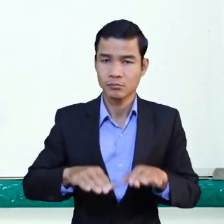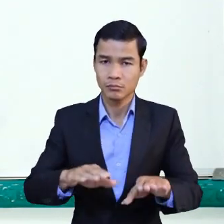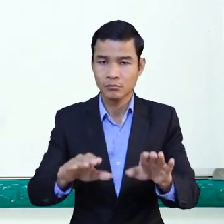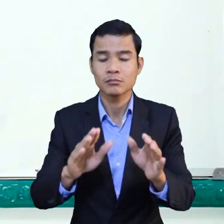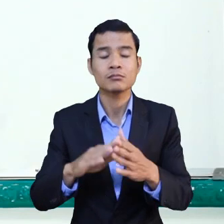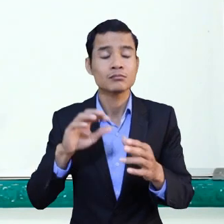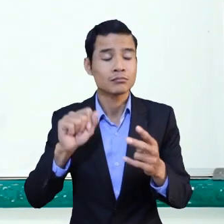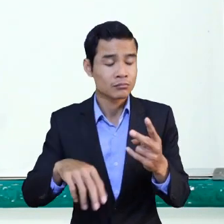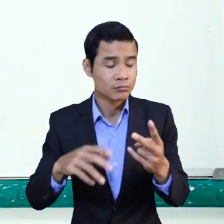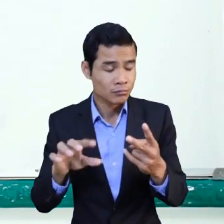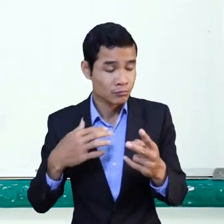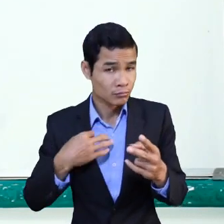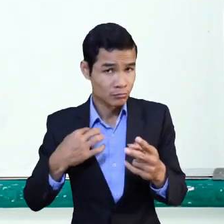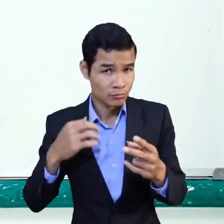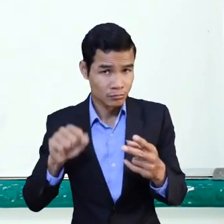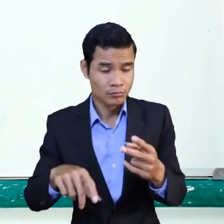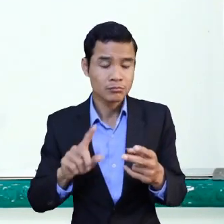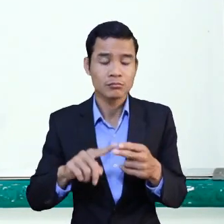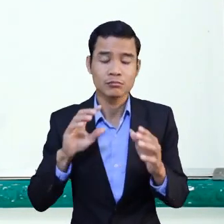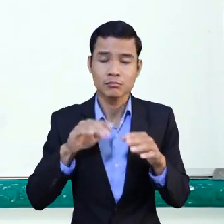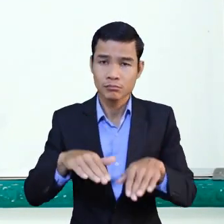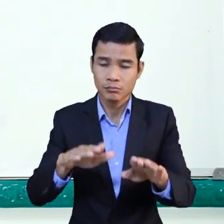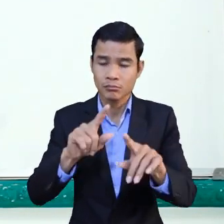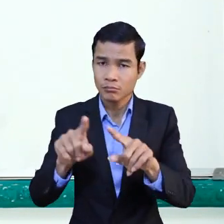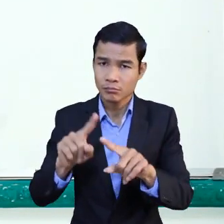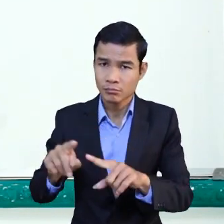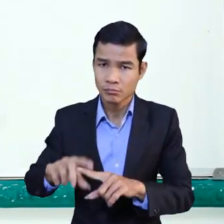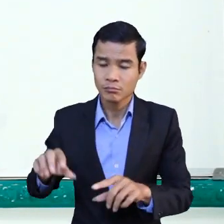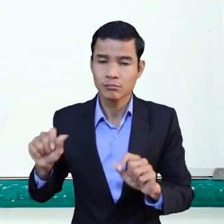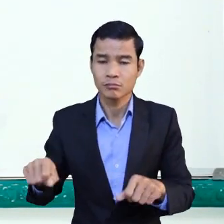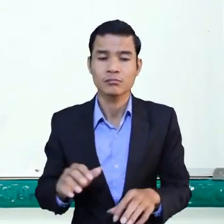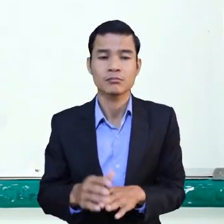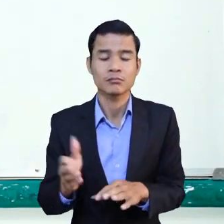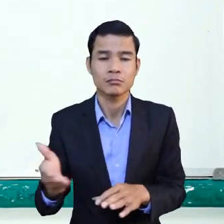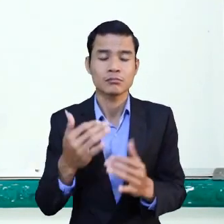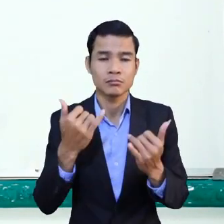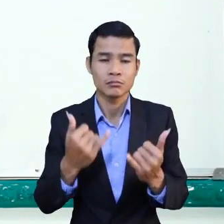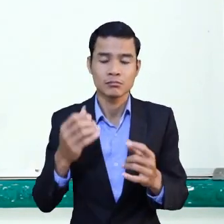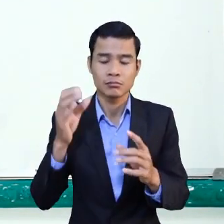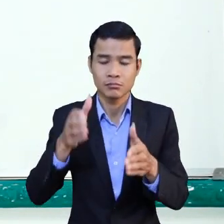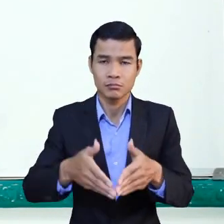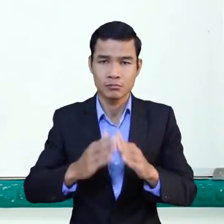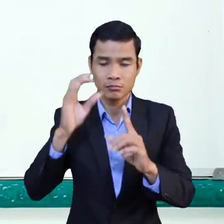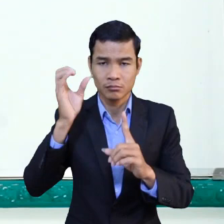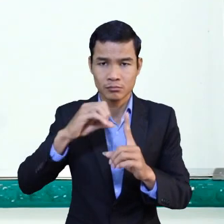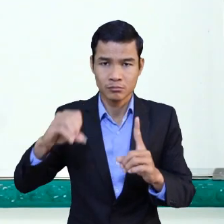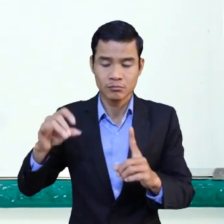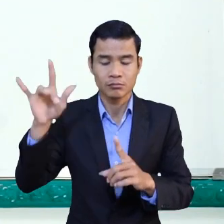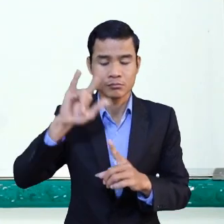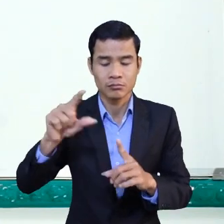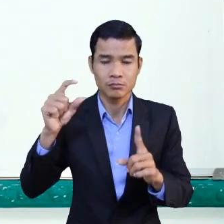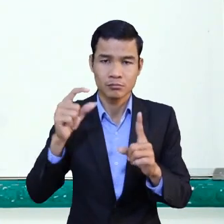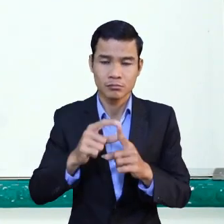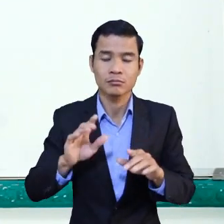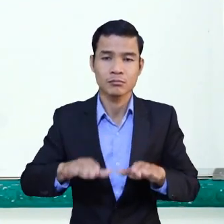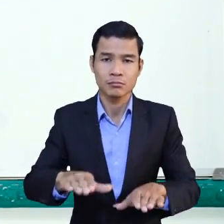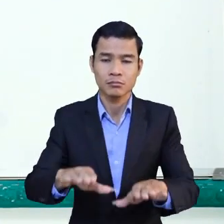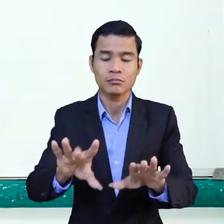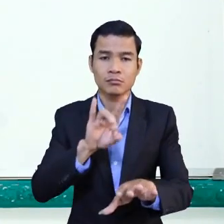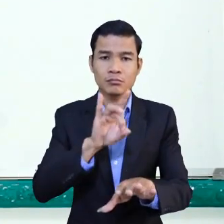អ្វីបានទៀតចាអញ្ចឹងកូនកូនត្រៀមខ្លួនចាបង្កើតលបាស់ជាមួយអ្នកគ្រូដោយប្រើពាក្យដេណាពេលដែលអ្នកគ្រូ